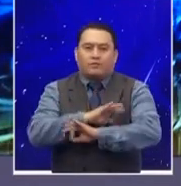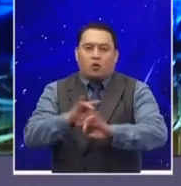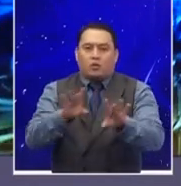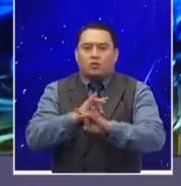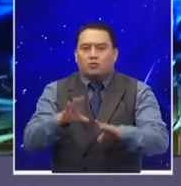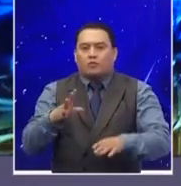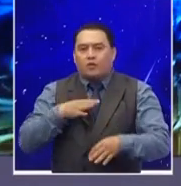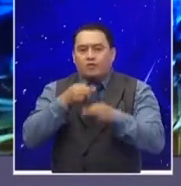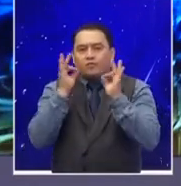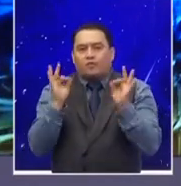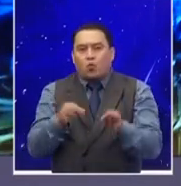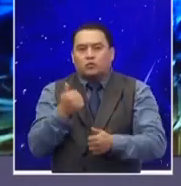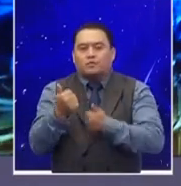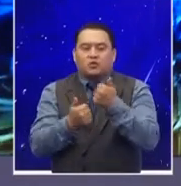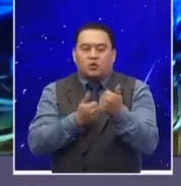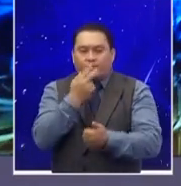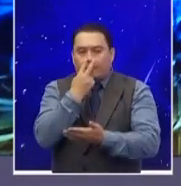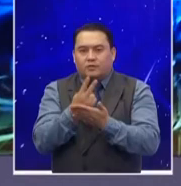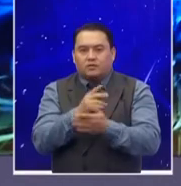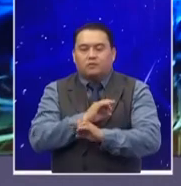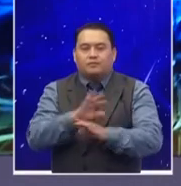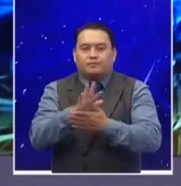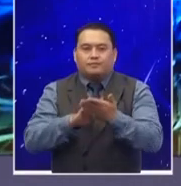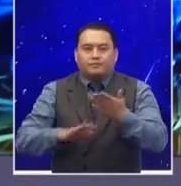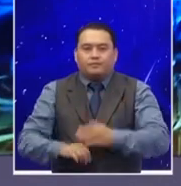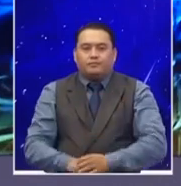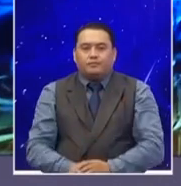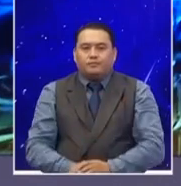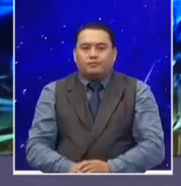съемочная группа побывала на этом вкусном и красочном представлении.